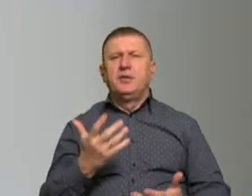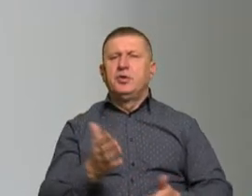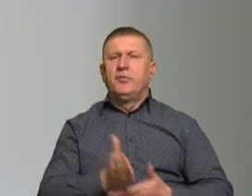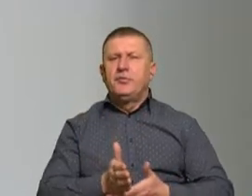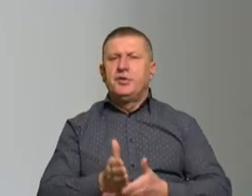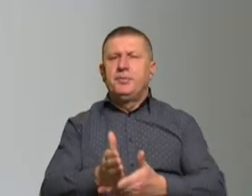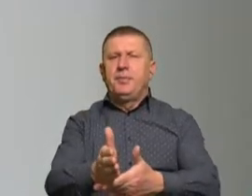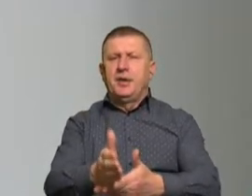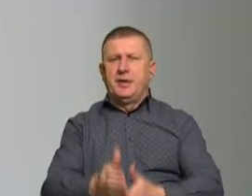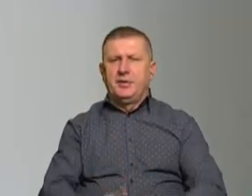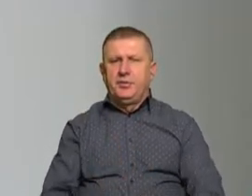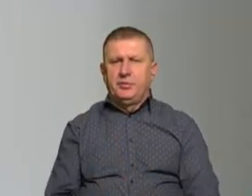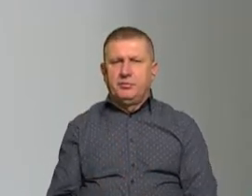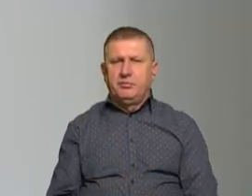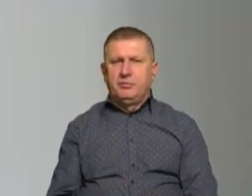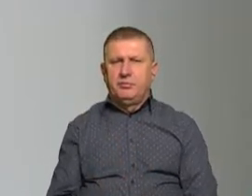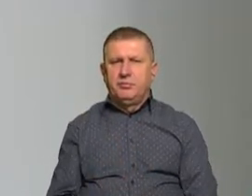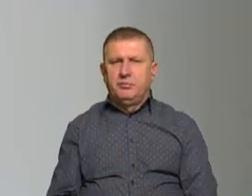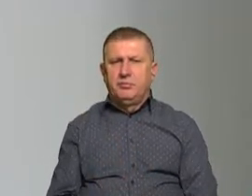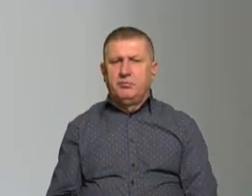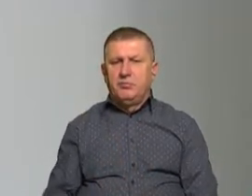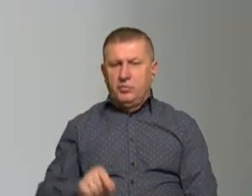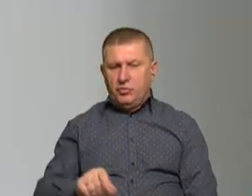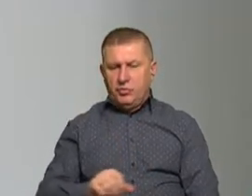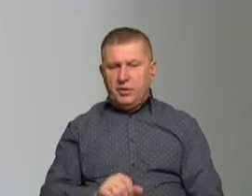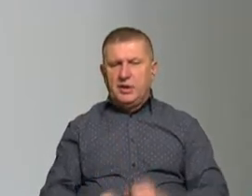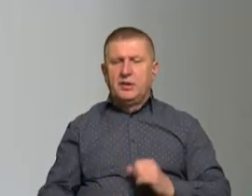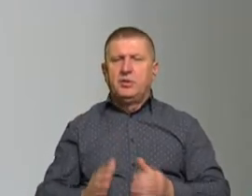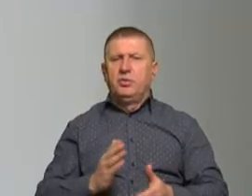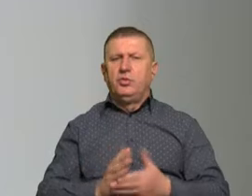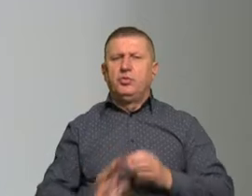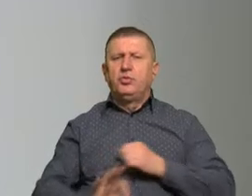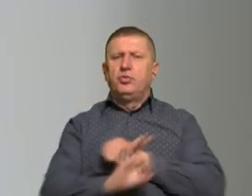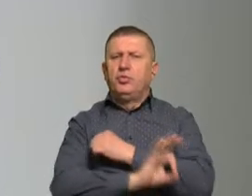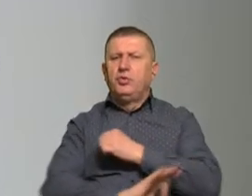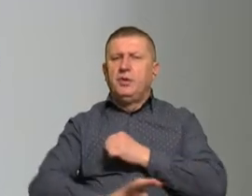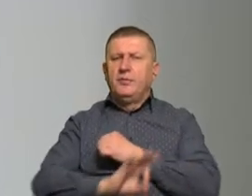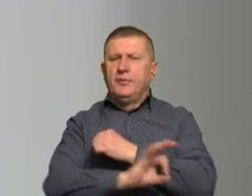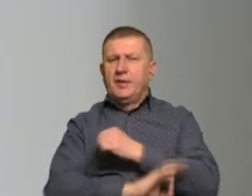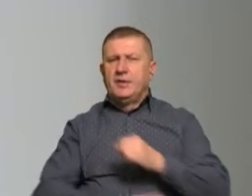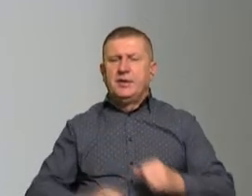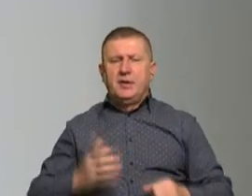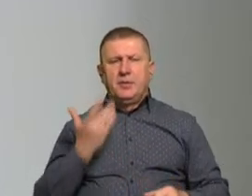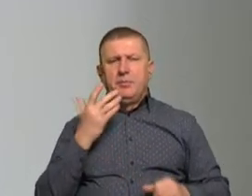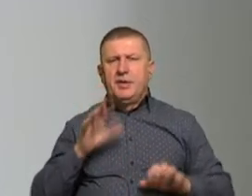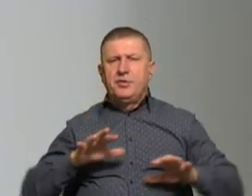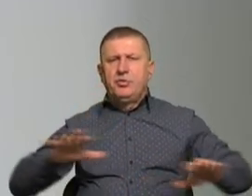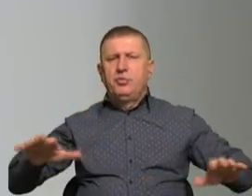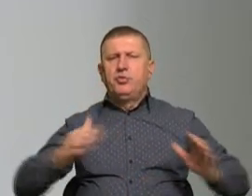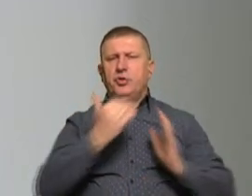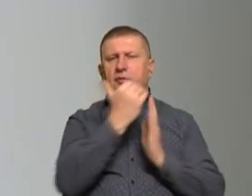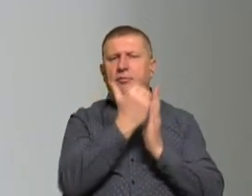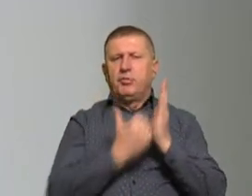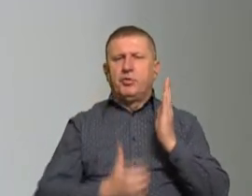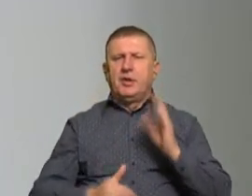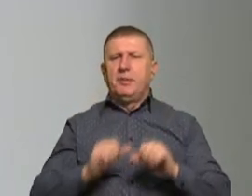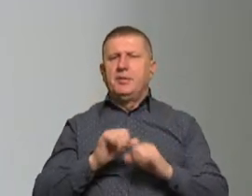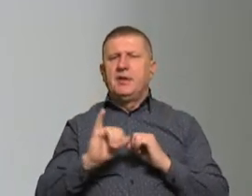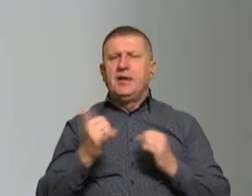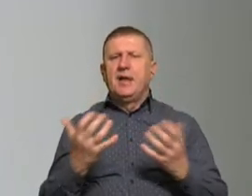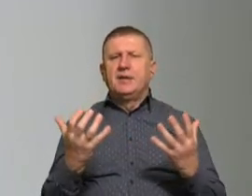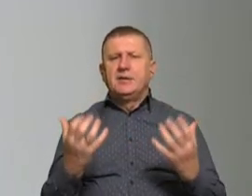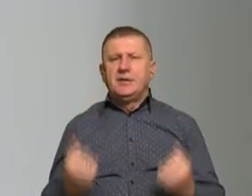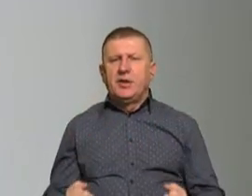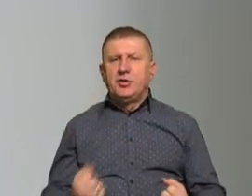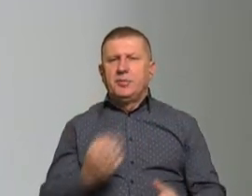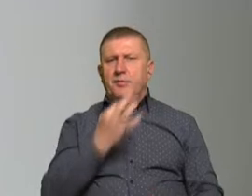uniwersyteckość naszego miasta. Od zeszłego roku miasto ma ten status uniwersytecki i bardzo dużo w państwa programie jest o tym, jak zatrzymywać